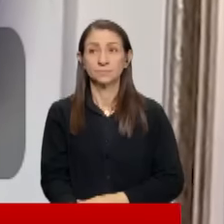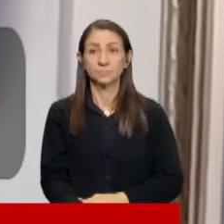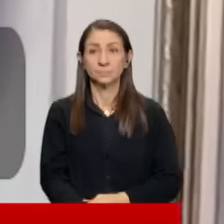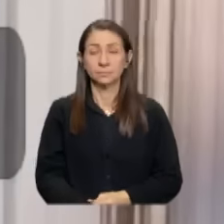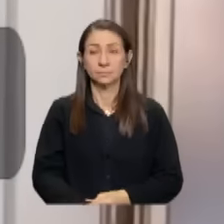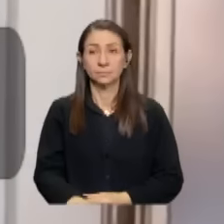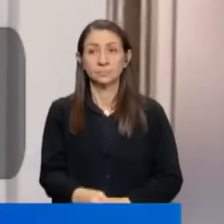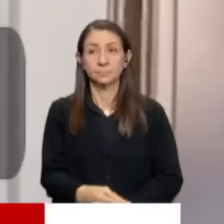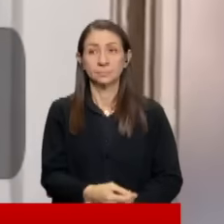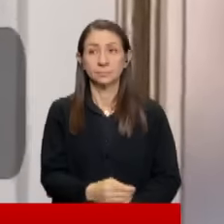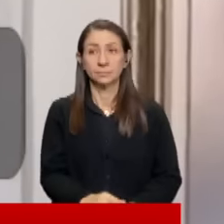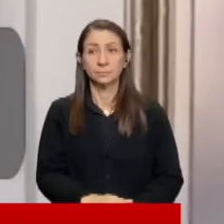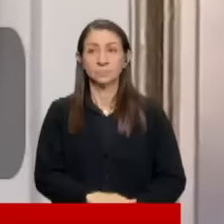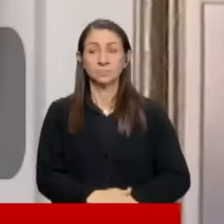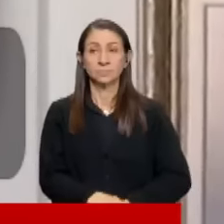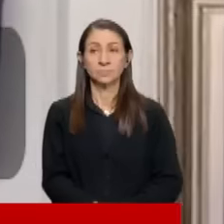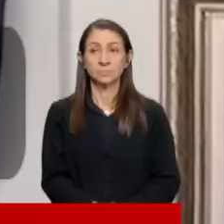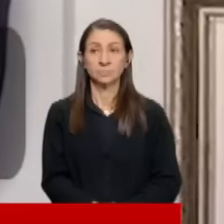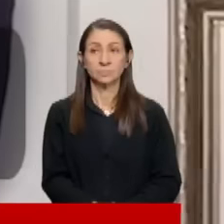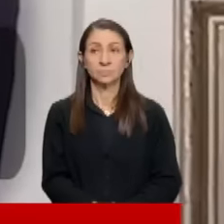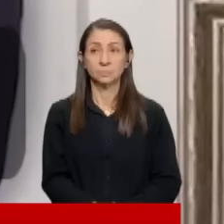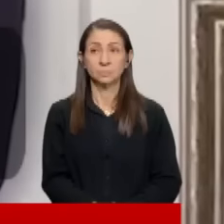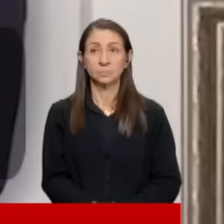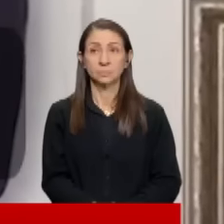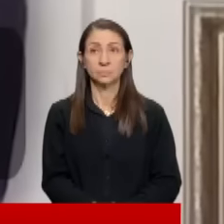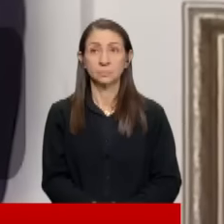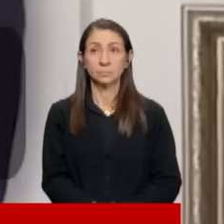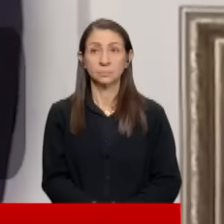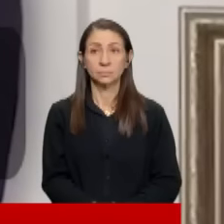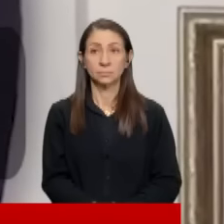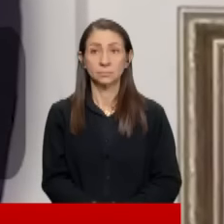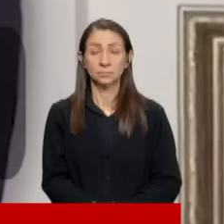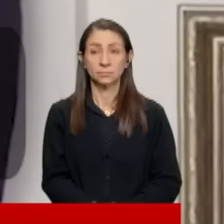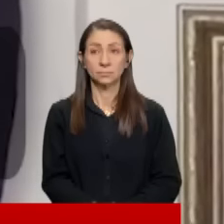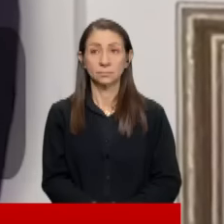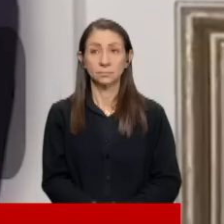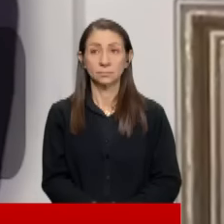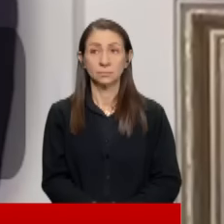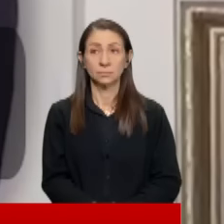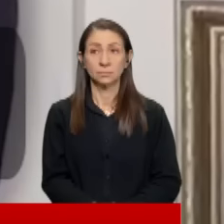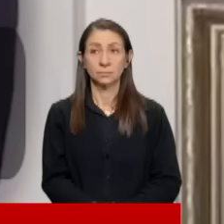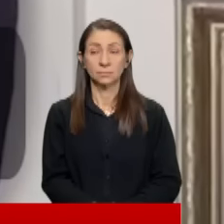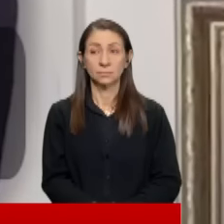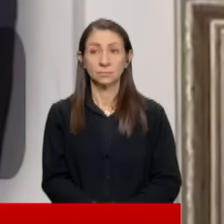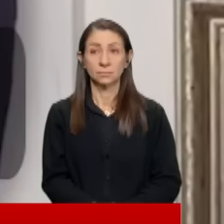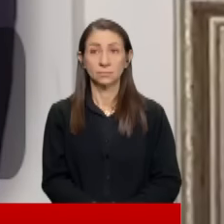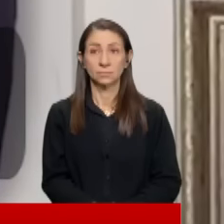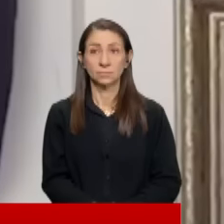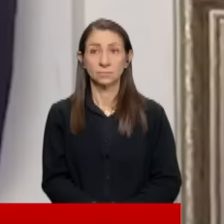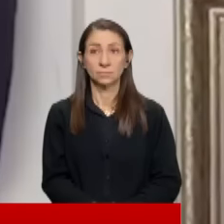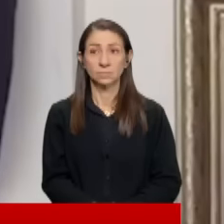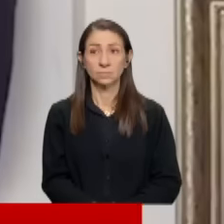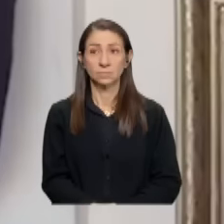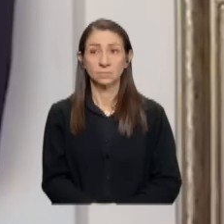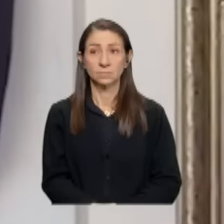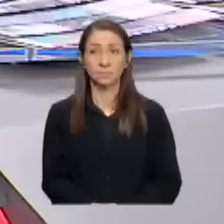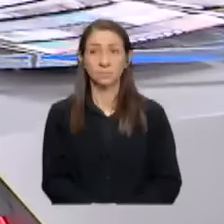metropol ilçeler, bütün projeler orada uygulanır. Tekerin 10 defa dönmesi olaysa biz diyoruz ki 2 defa da bize döndürün.